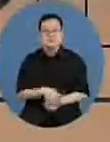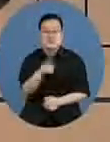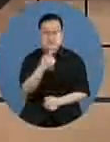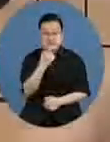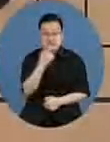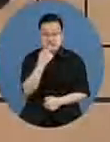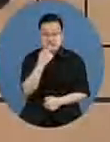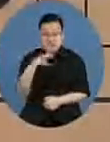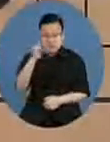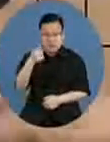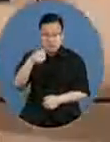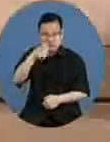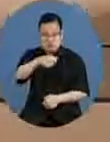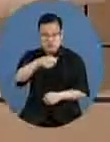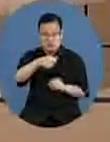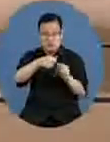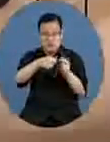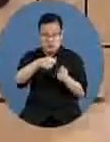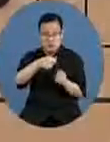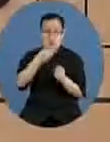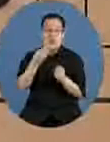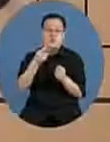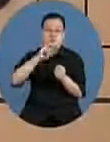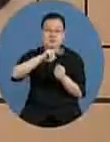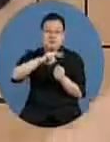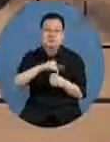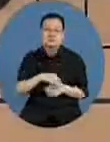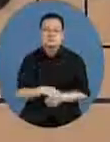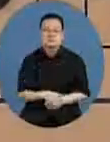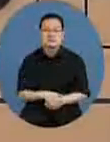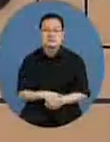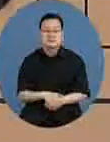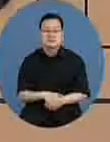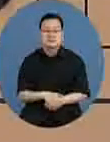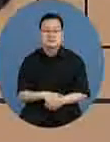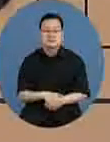백이 이곳을 젖혀 이었습니다.